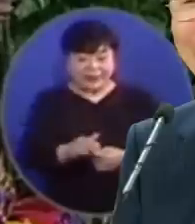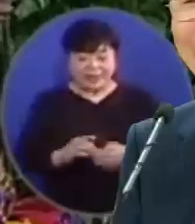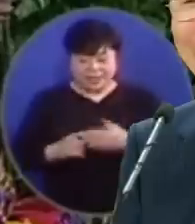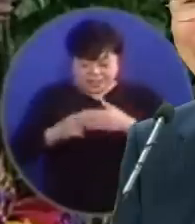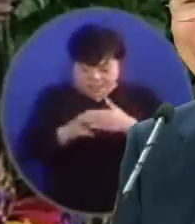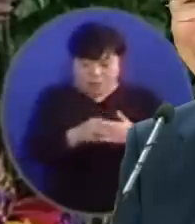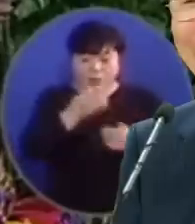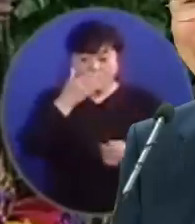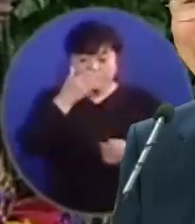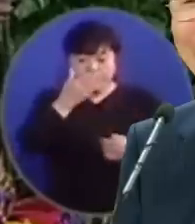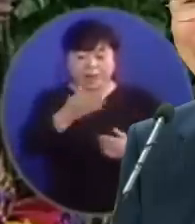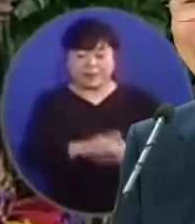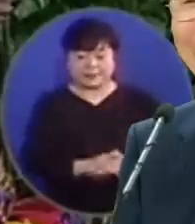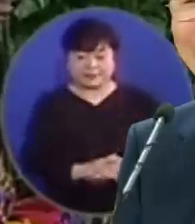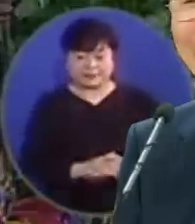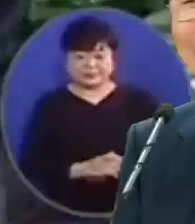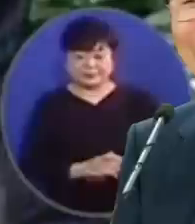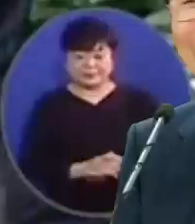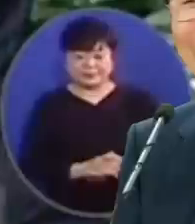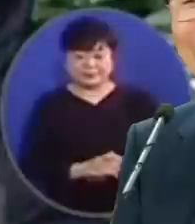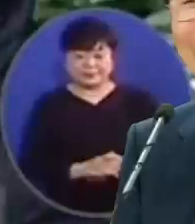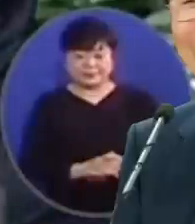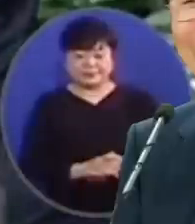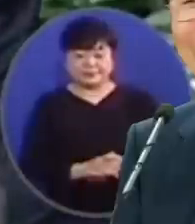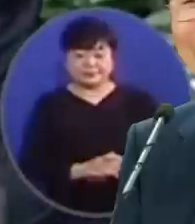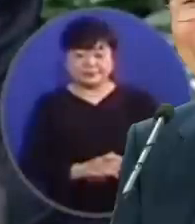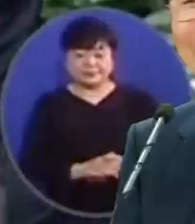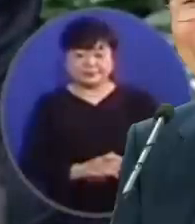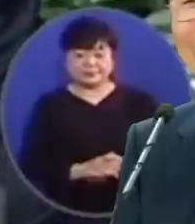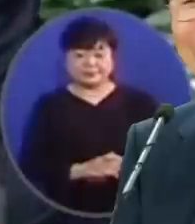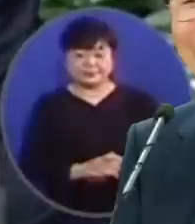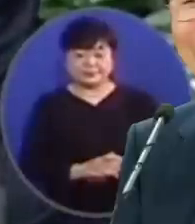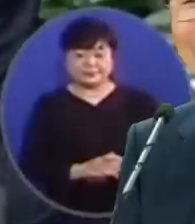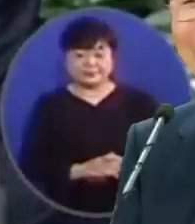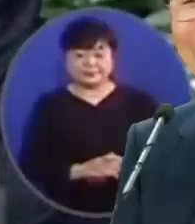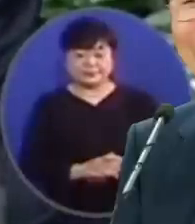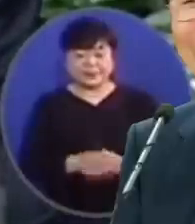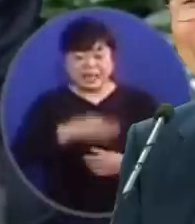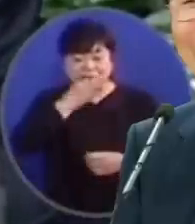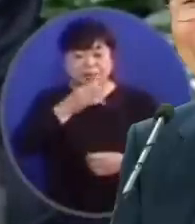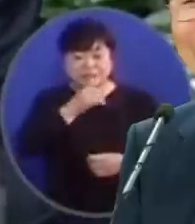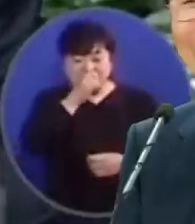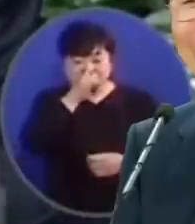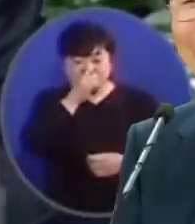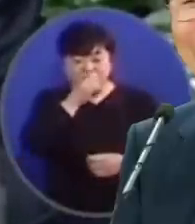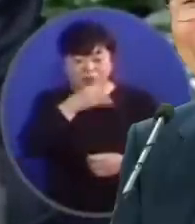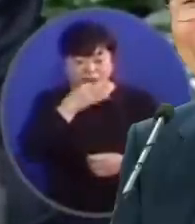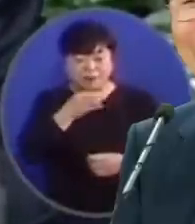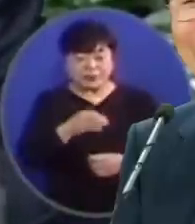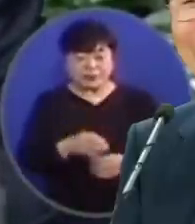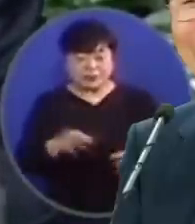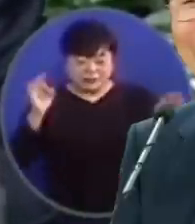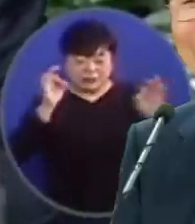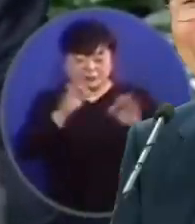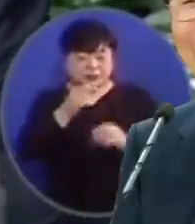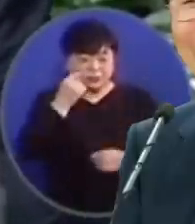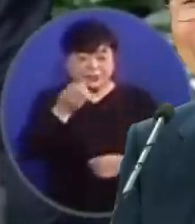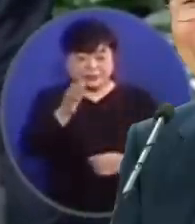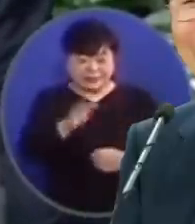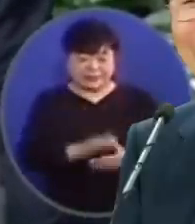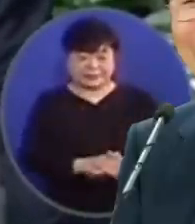극복을 해야 되는 것입니다. 감기는 어느 곳이나 있어요. 감기를 이 지구상에서 없애버릴 수가 없습니다.